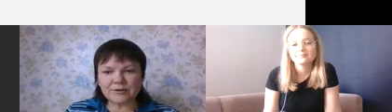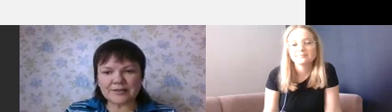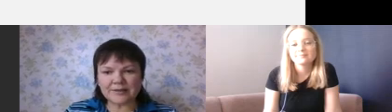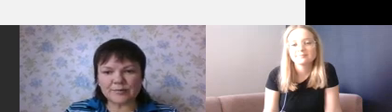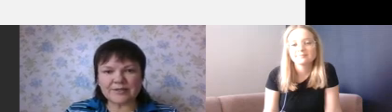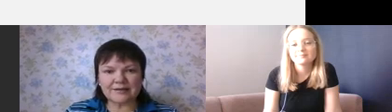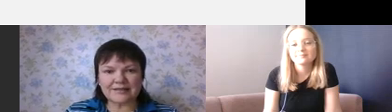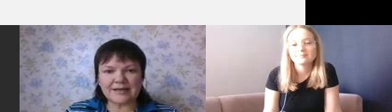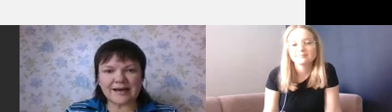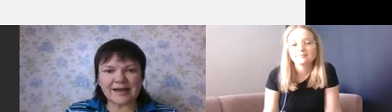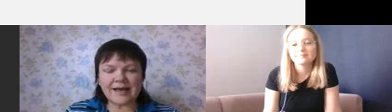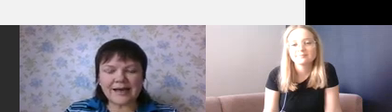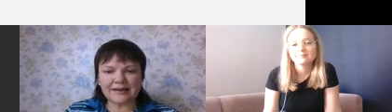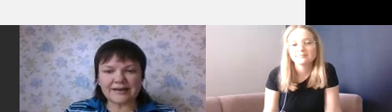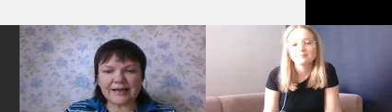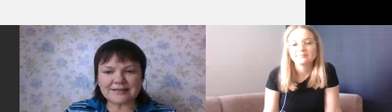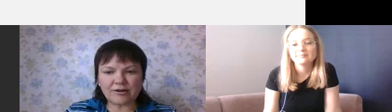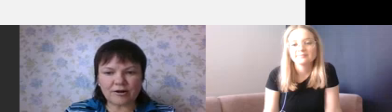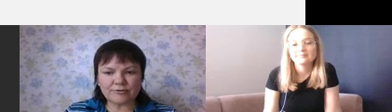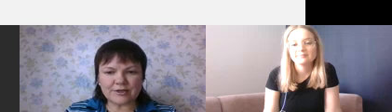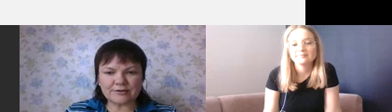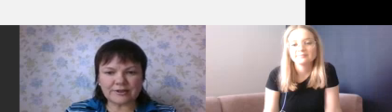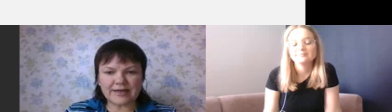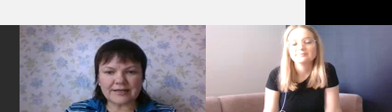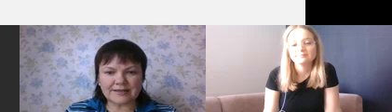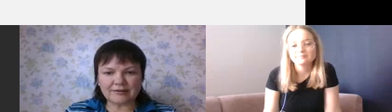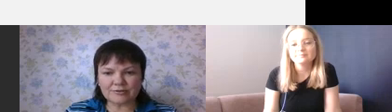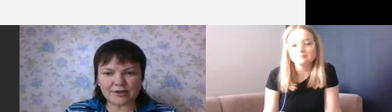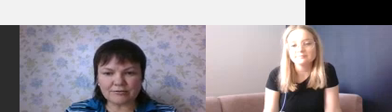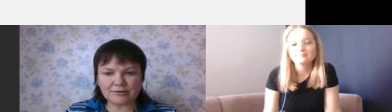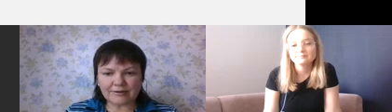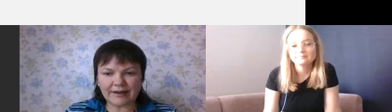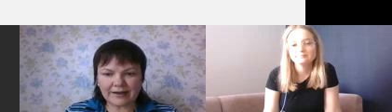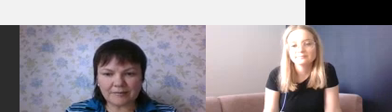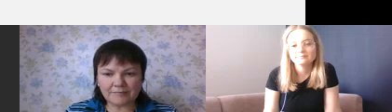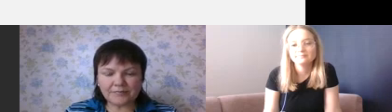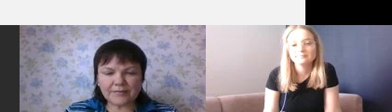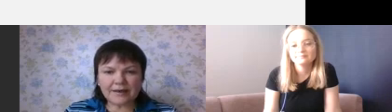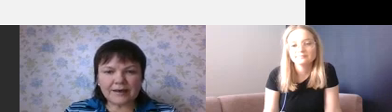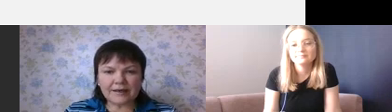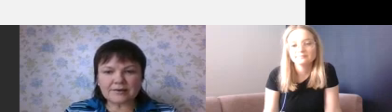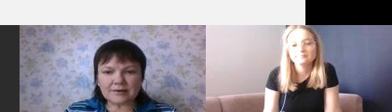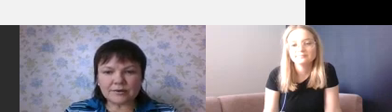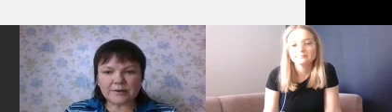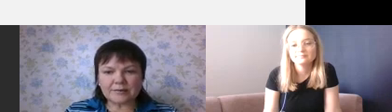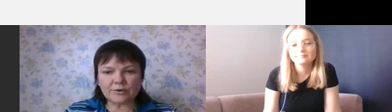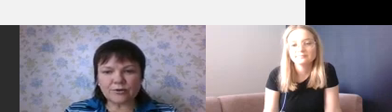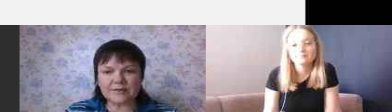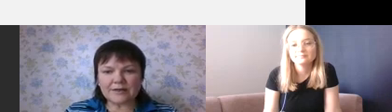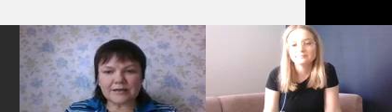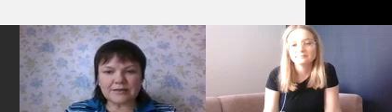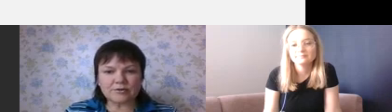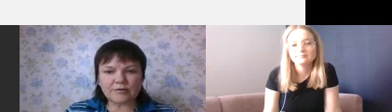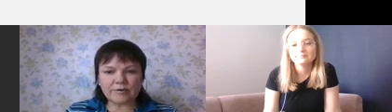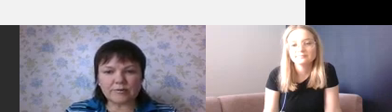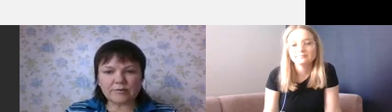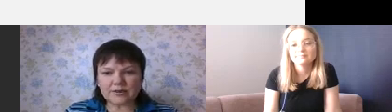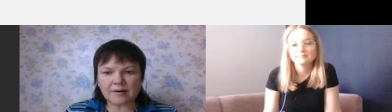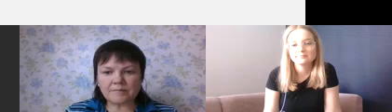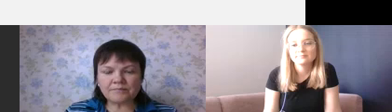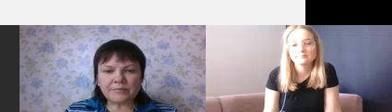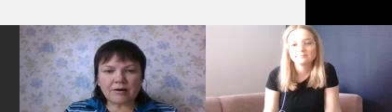siis inimene jõudis lõpuks ikkagi selle eneseanalüüsi juurde, eneseteadlikkuse juurde välja. Et sõltub inimtüübist, millest